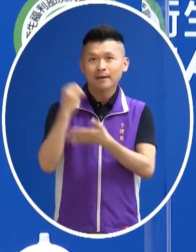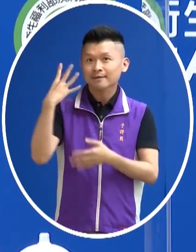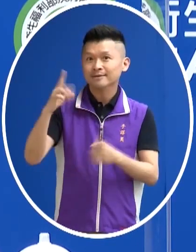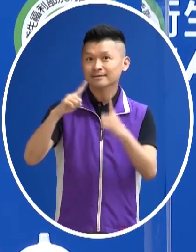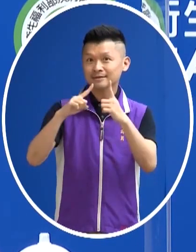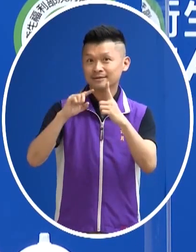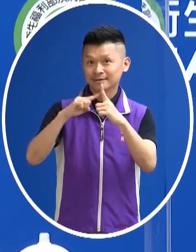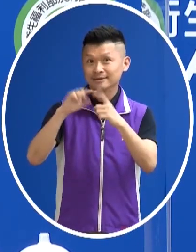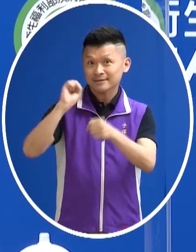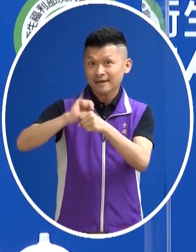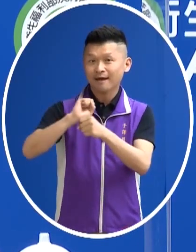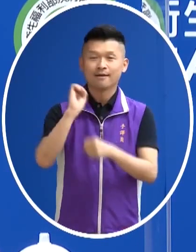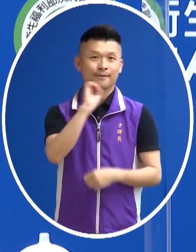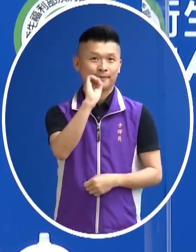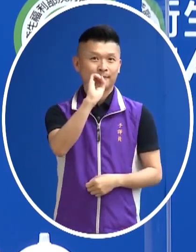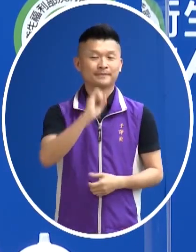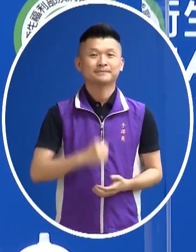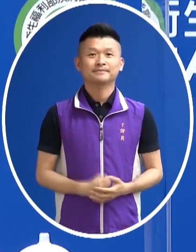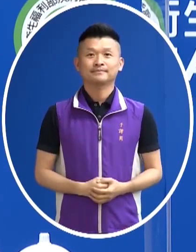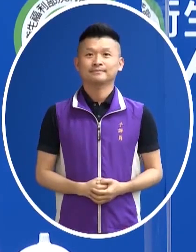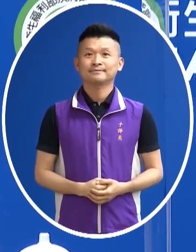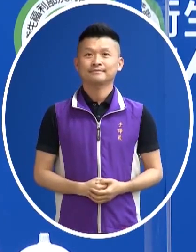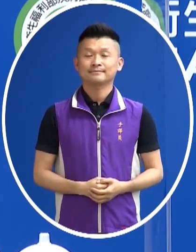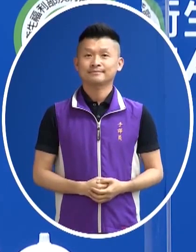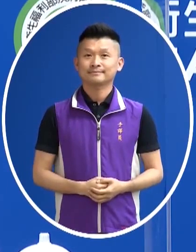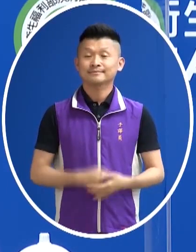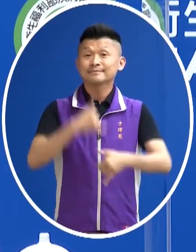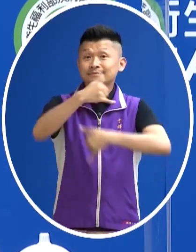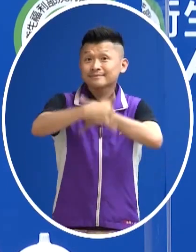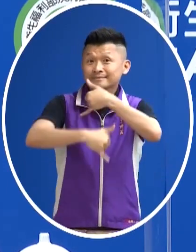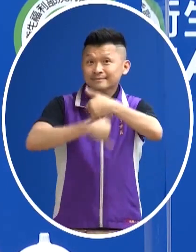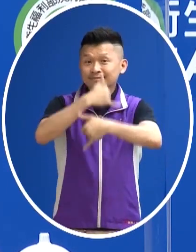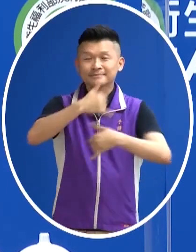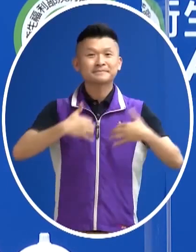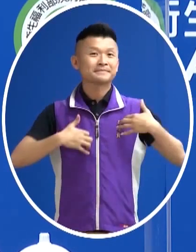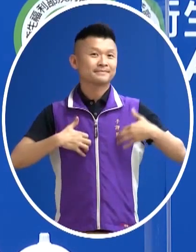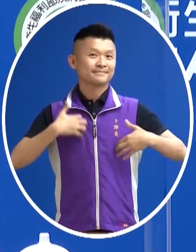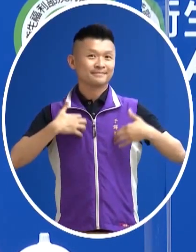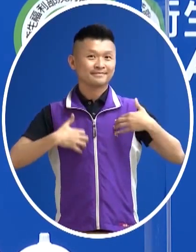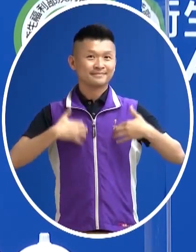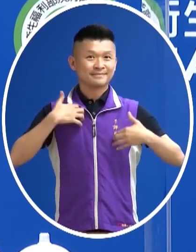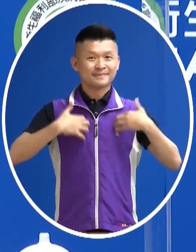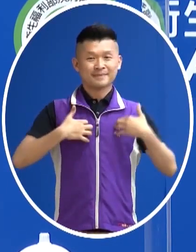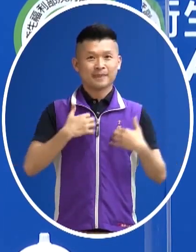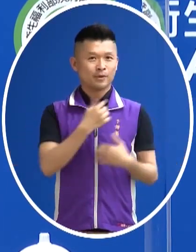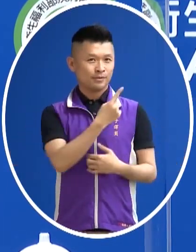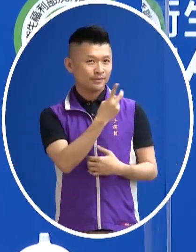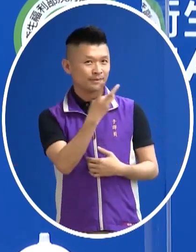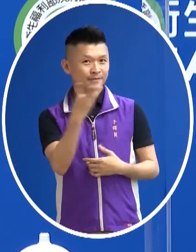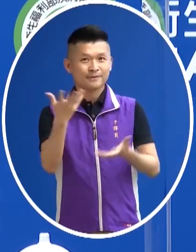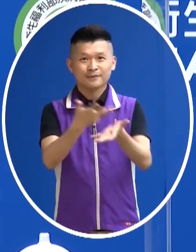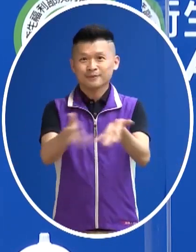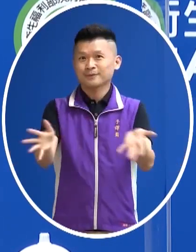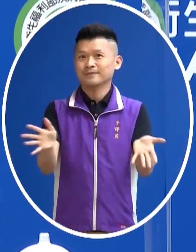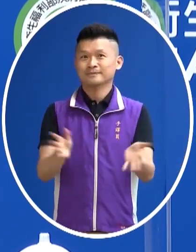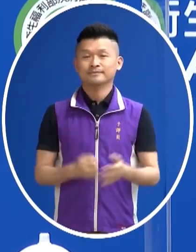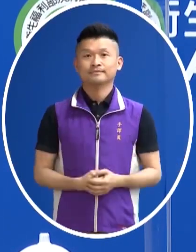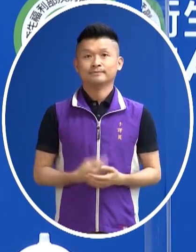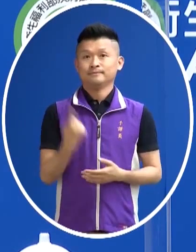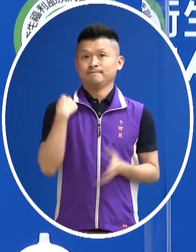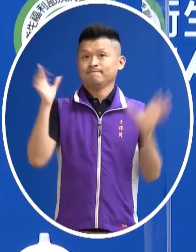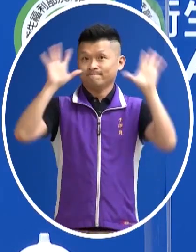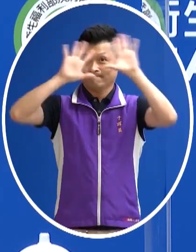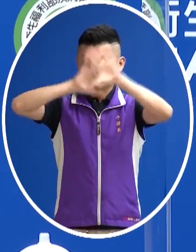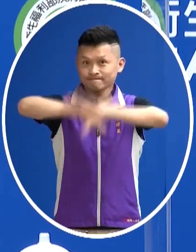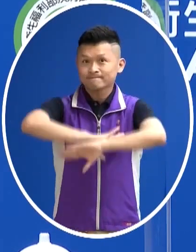个案哈，哦，那当然。哦，我们生活里面的快乐的元素哈，哦，就越来越多。那昨天晚上